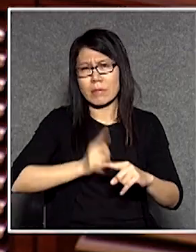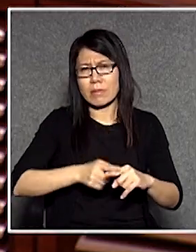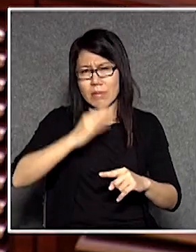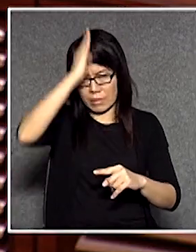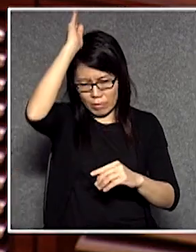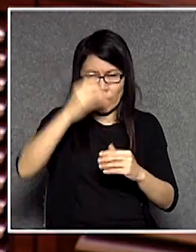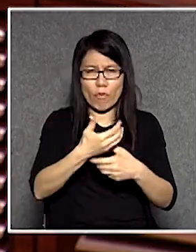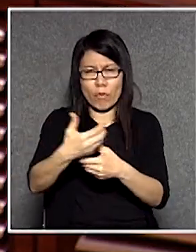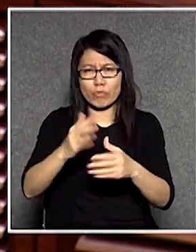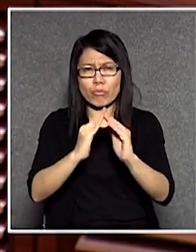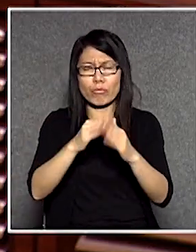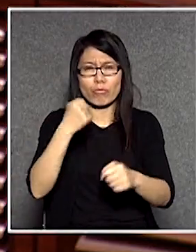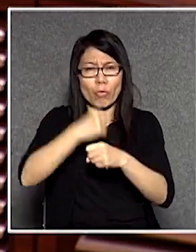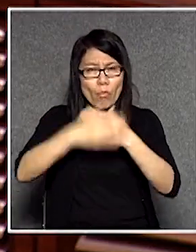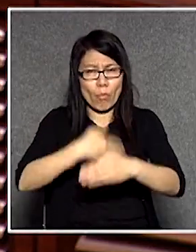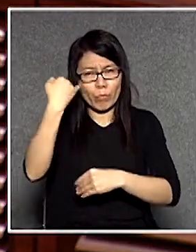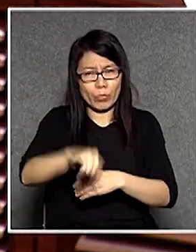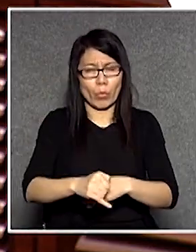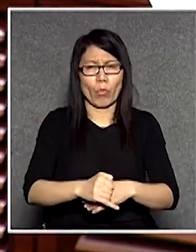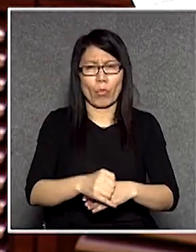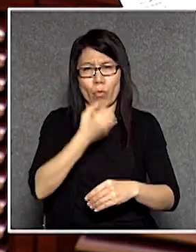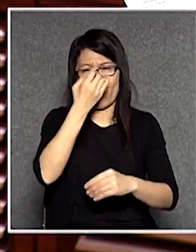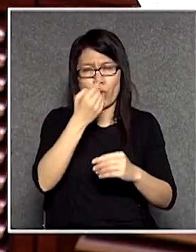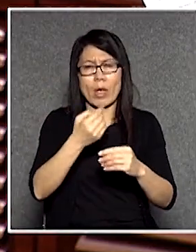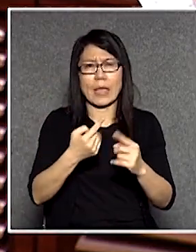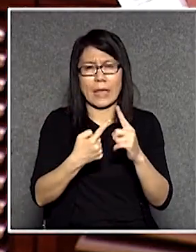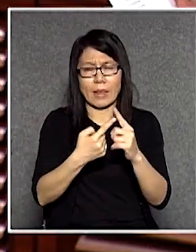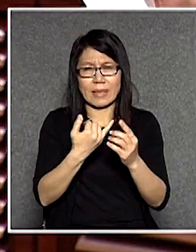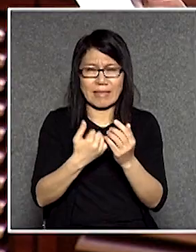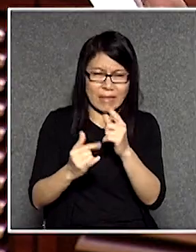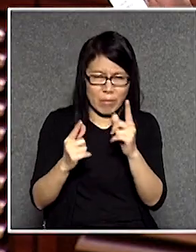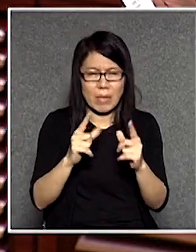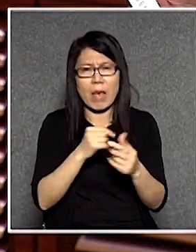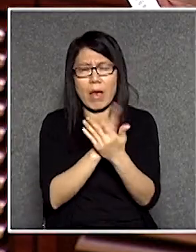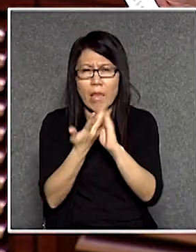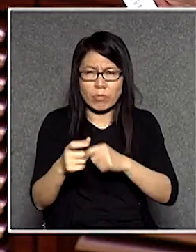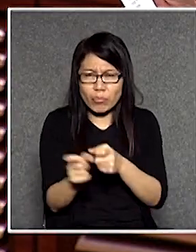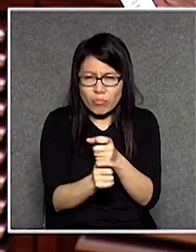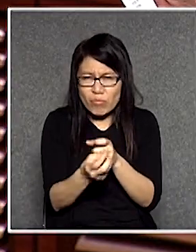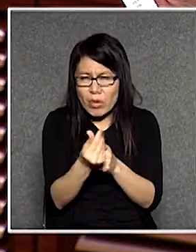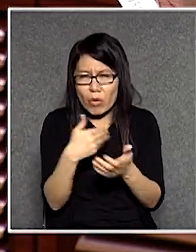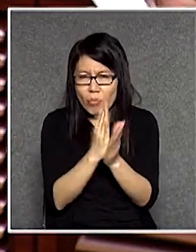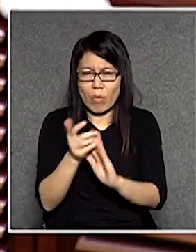處無法運作，令市民的生命和財產受到極大威脅。